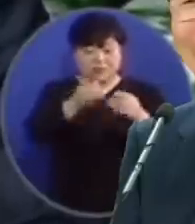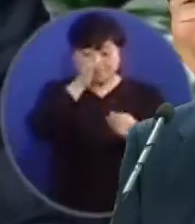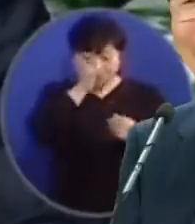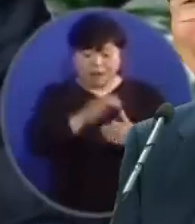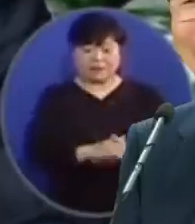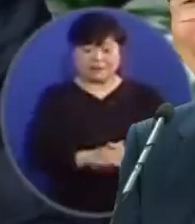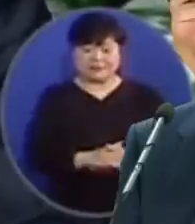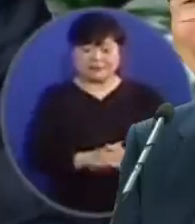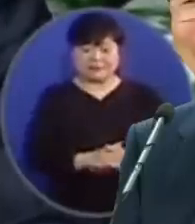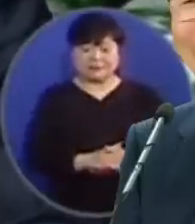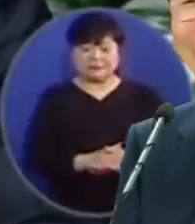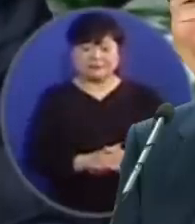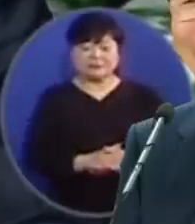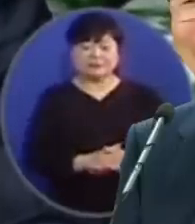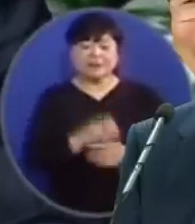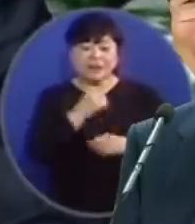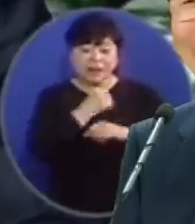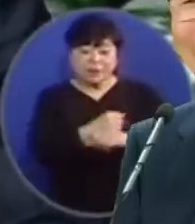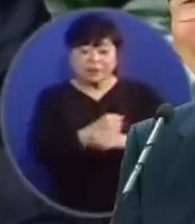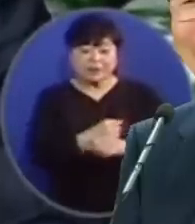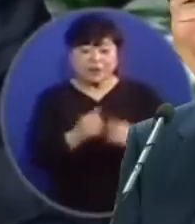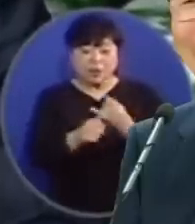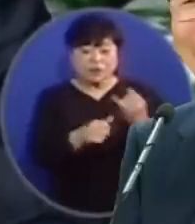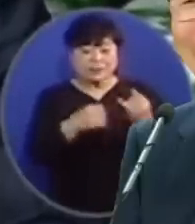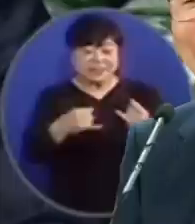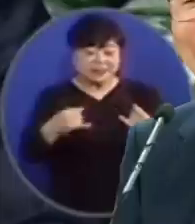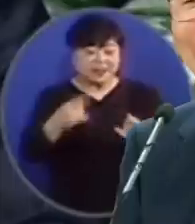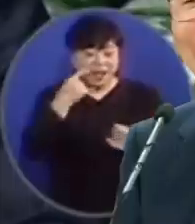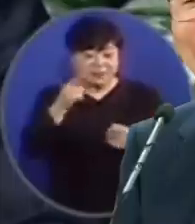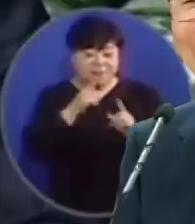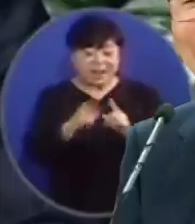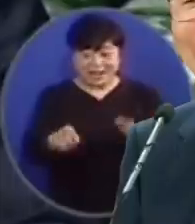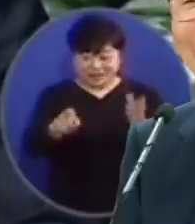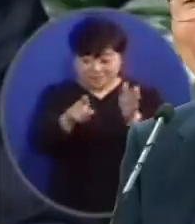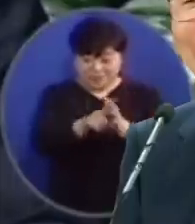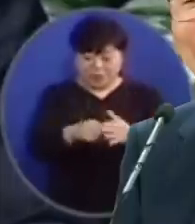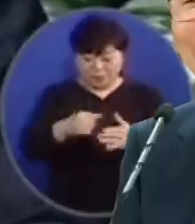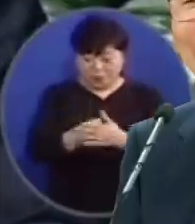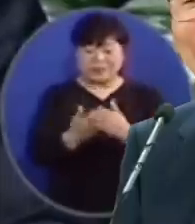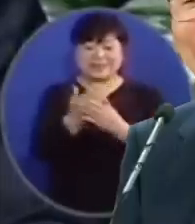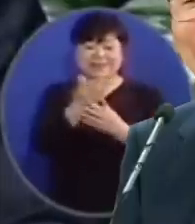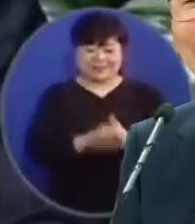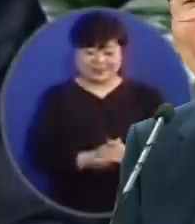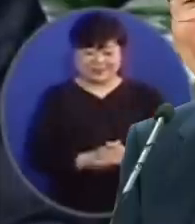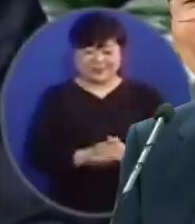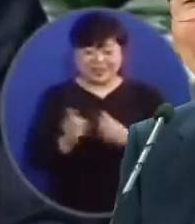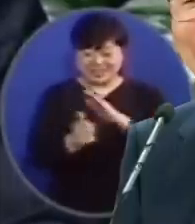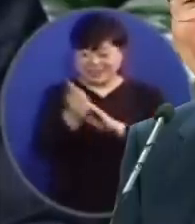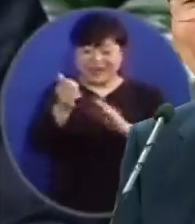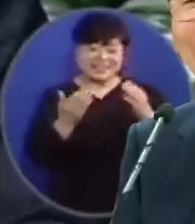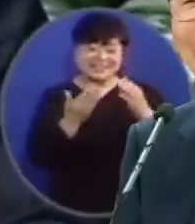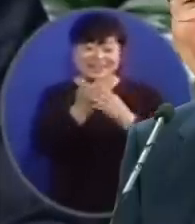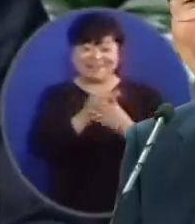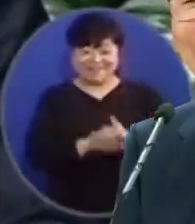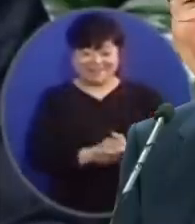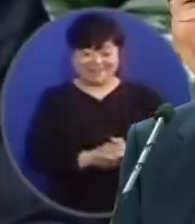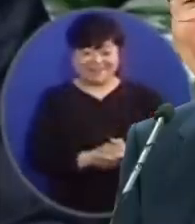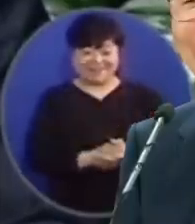것이다, 그러면 아내와 자식들이 아버지의 말을 듣고 용기가 생깁니다. 희망이 생깁니다.